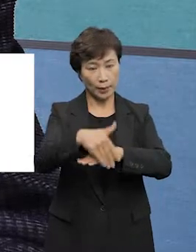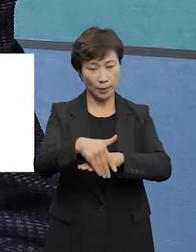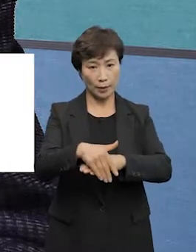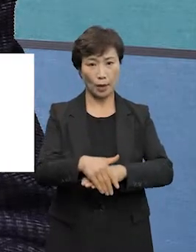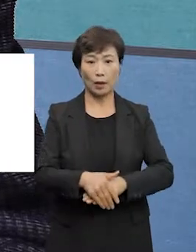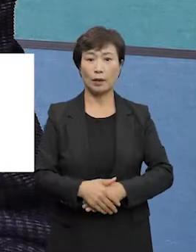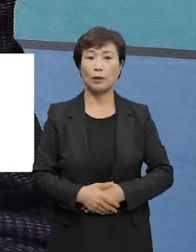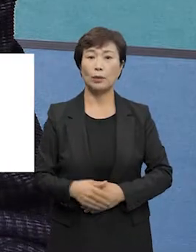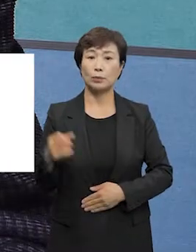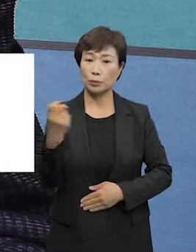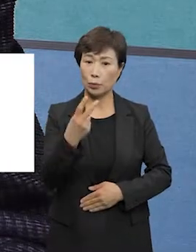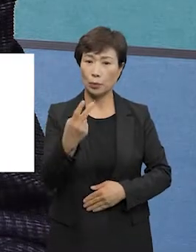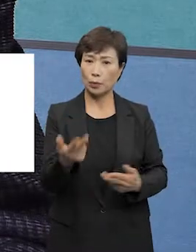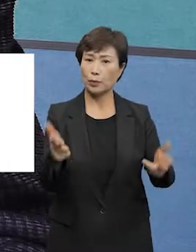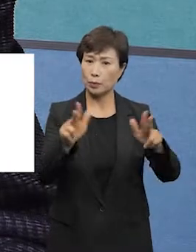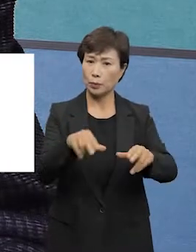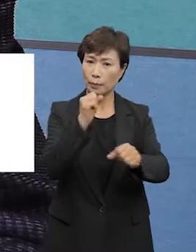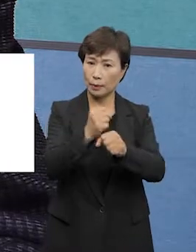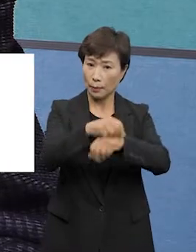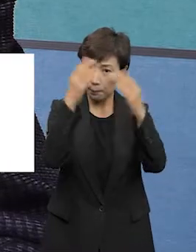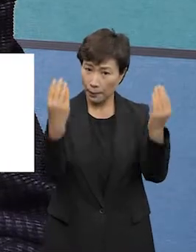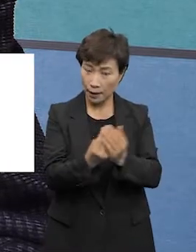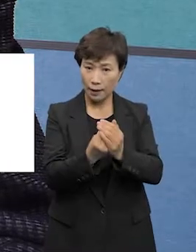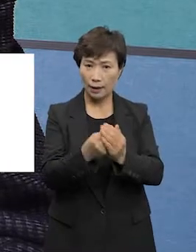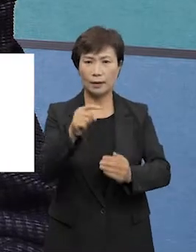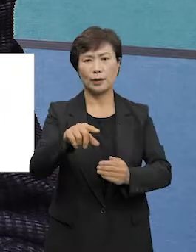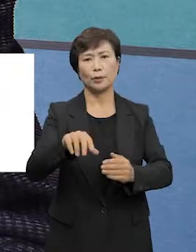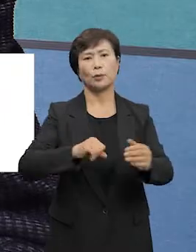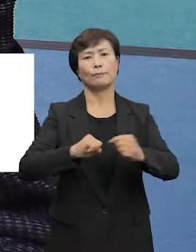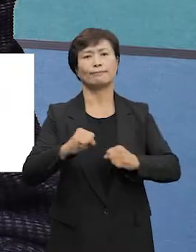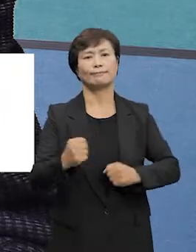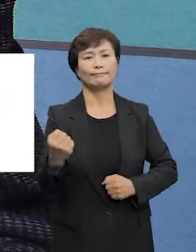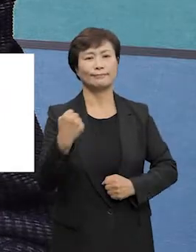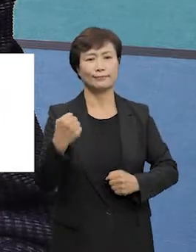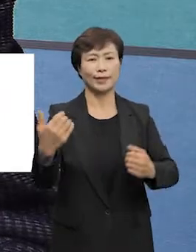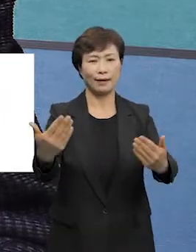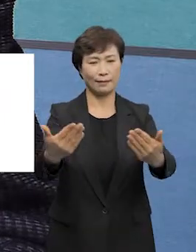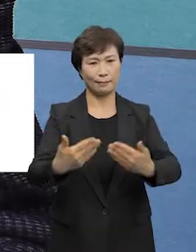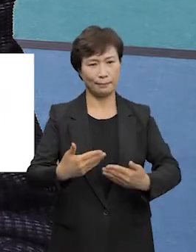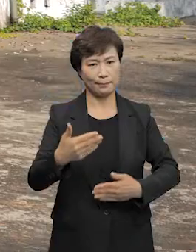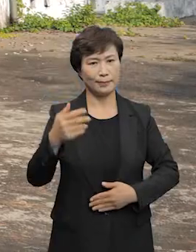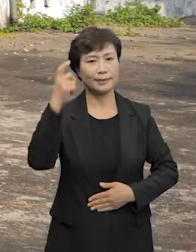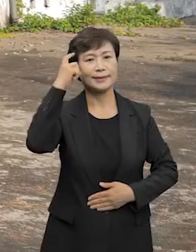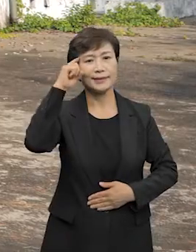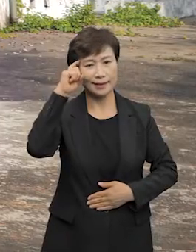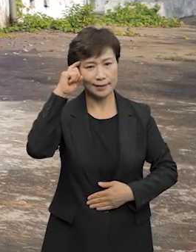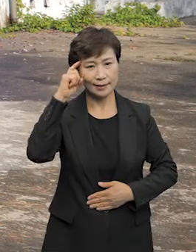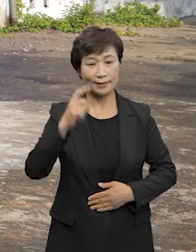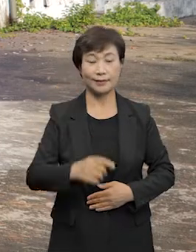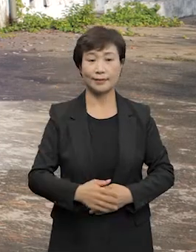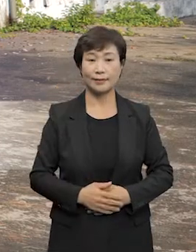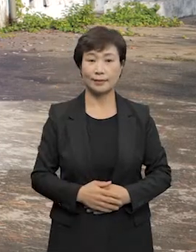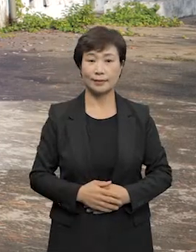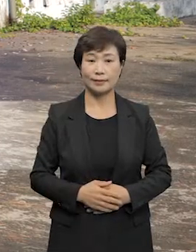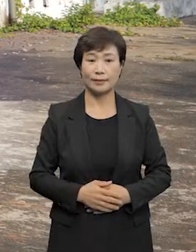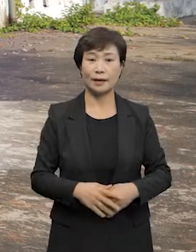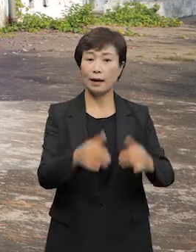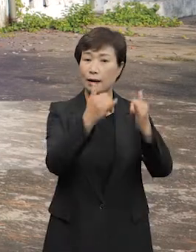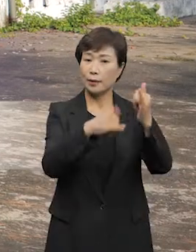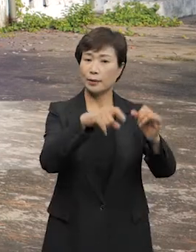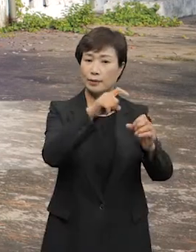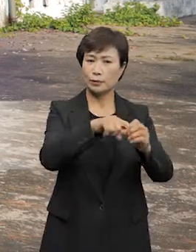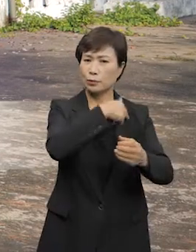아울러 공의 조정되면 옛 도심에 활력을 가져올 것으로 생각됩니다 광주시는 역사적